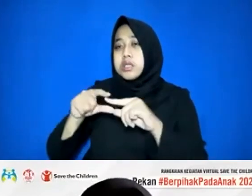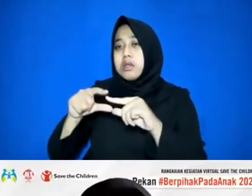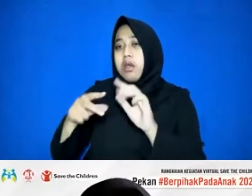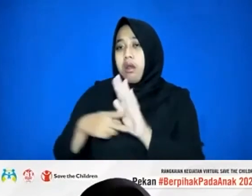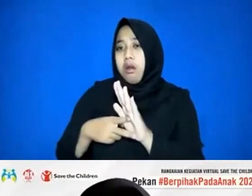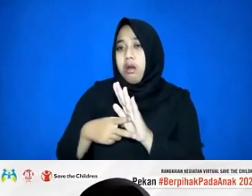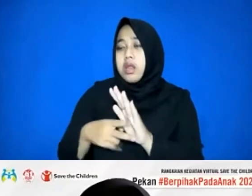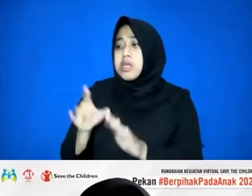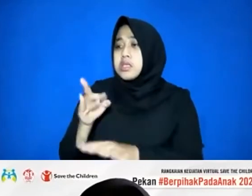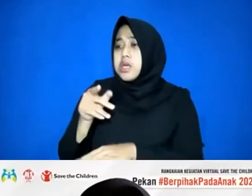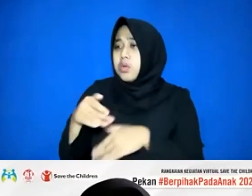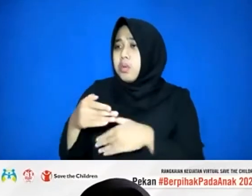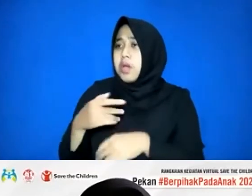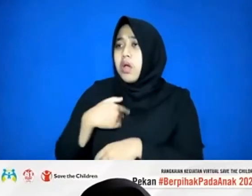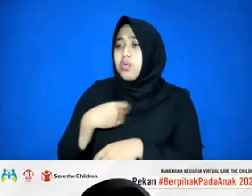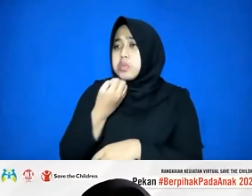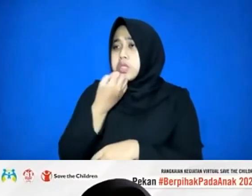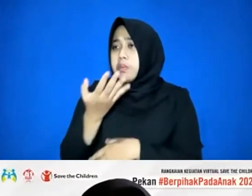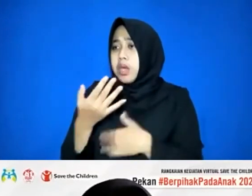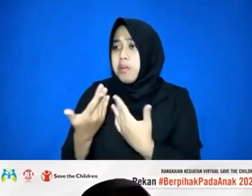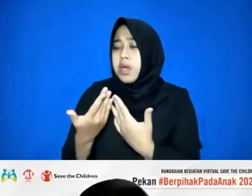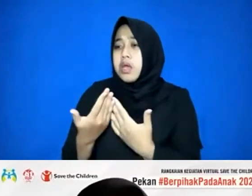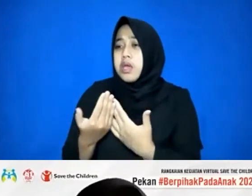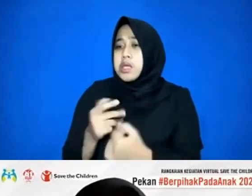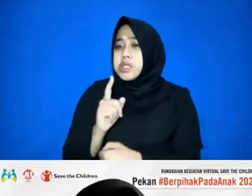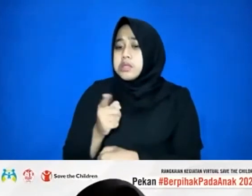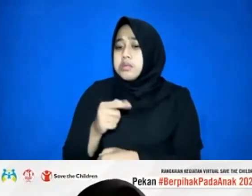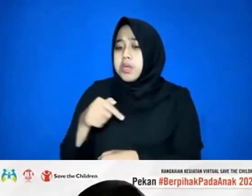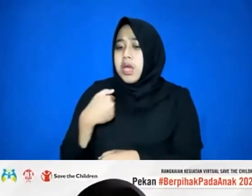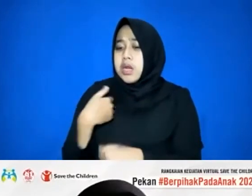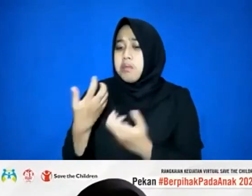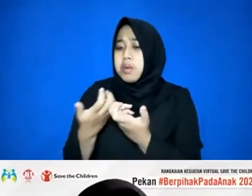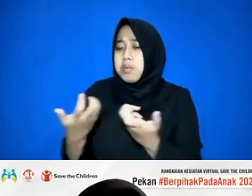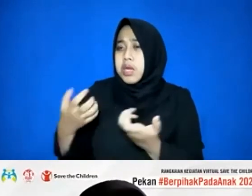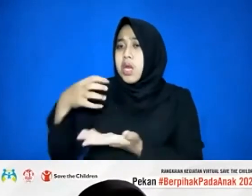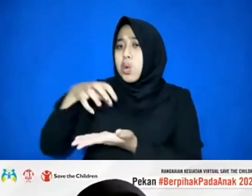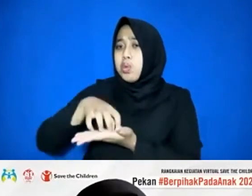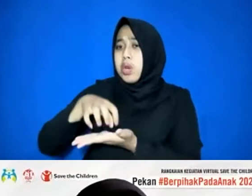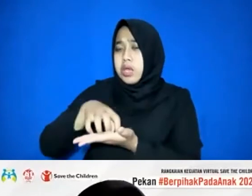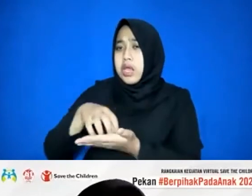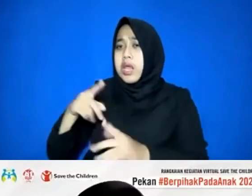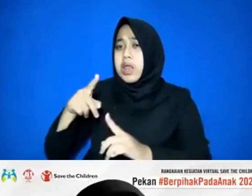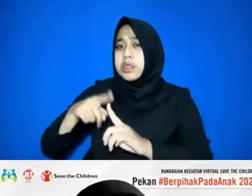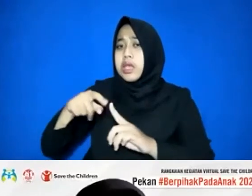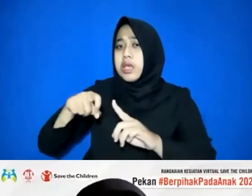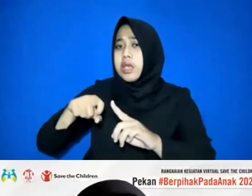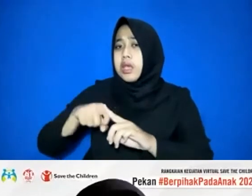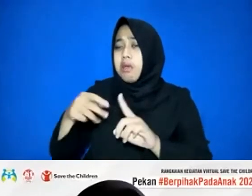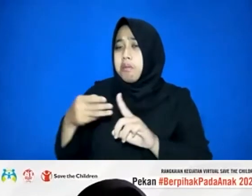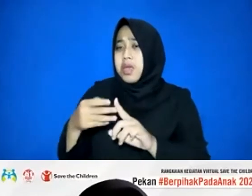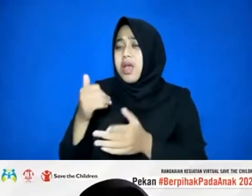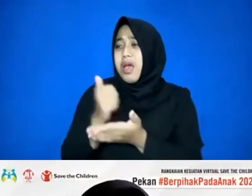Dan selain itu aku juga menyampaikan bahwasanya karena ini ada perbedaan wilayah antara TKP dengan asal